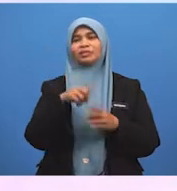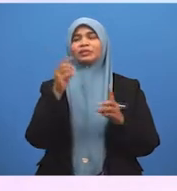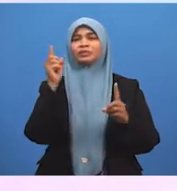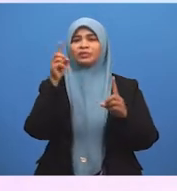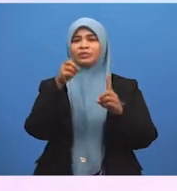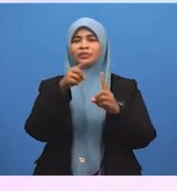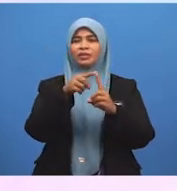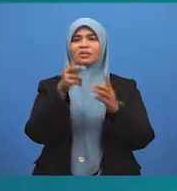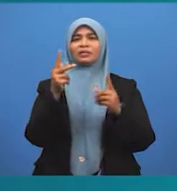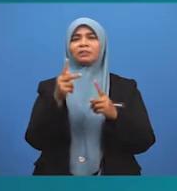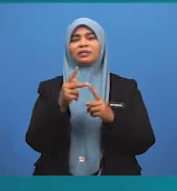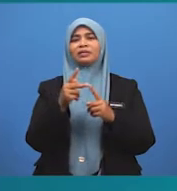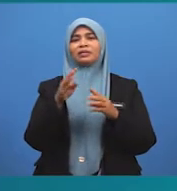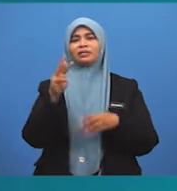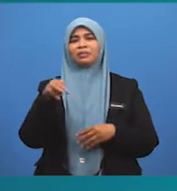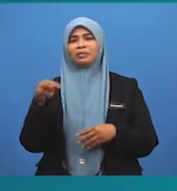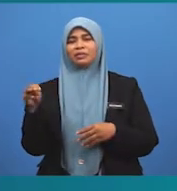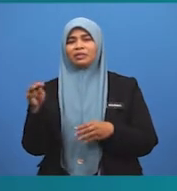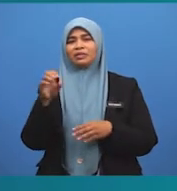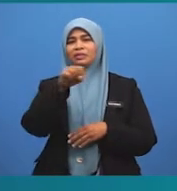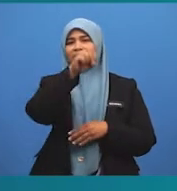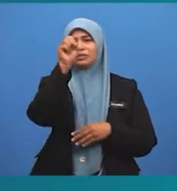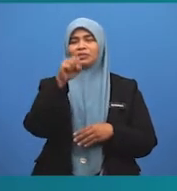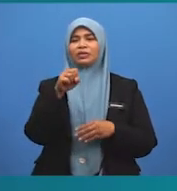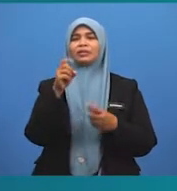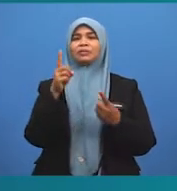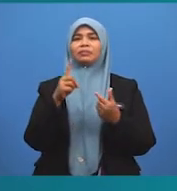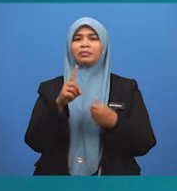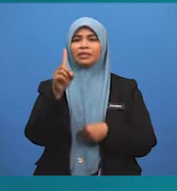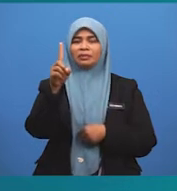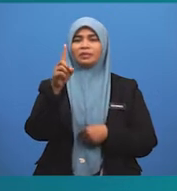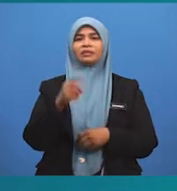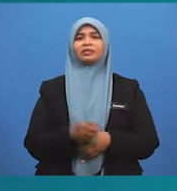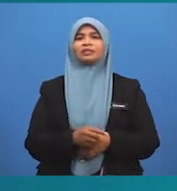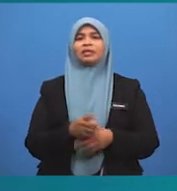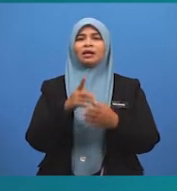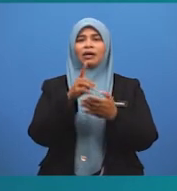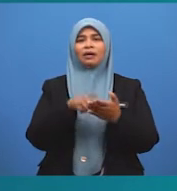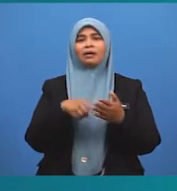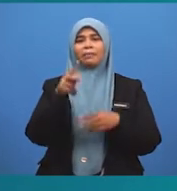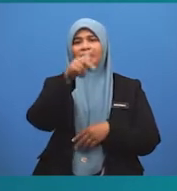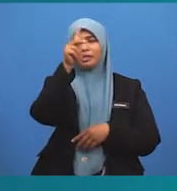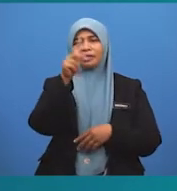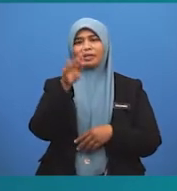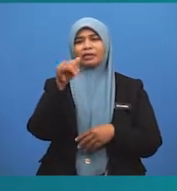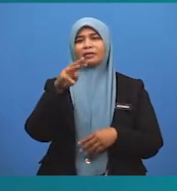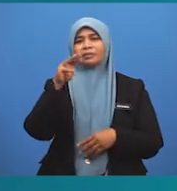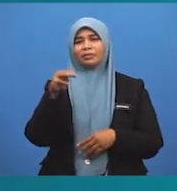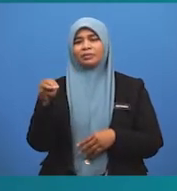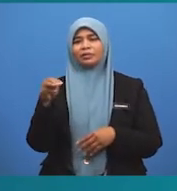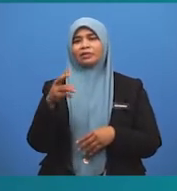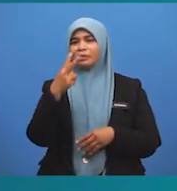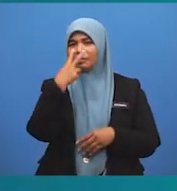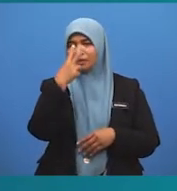ditujukan kepada murid-murid. Soalan pertama, apakah yang